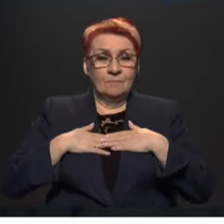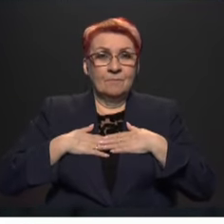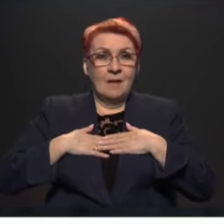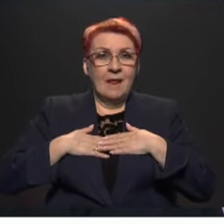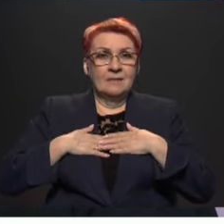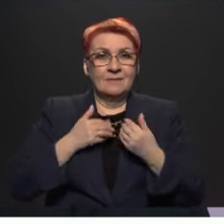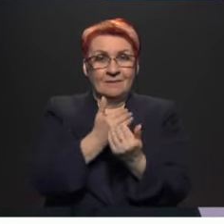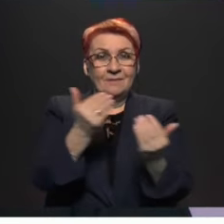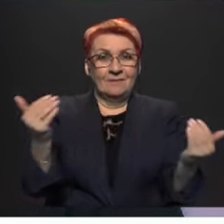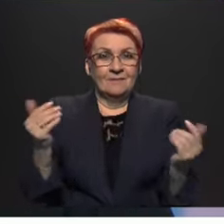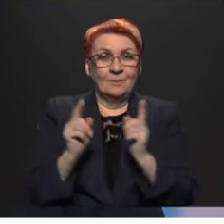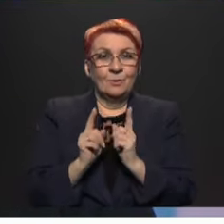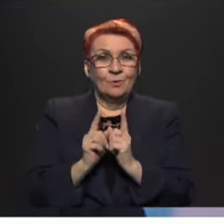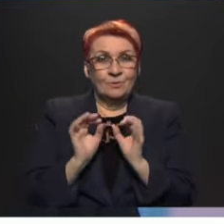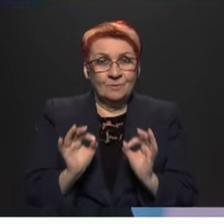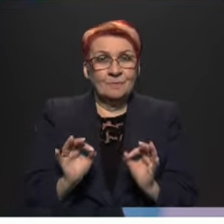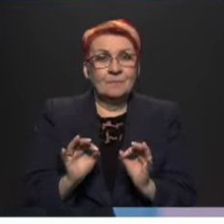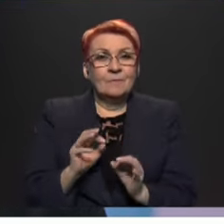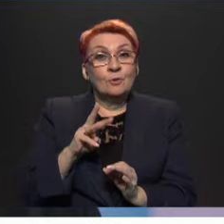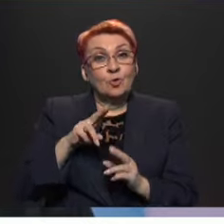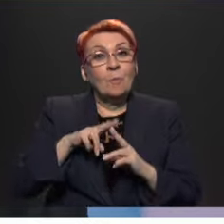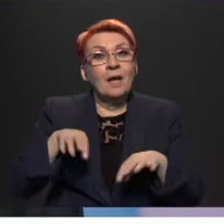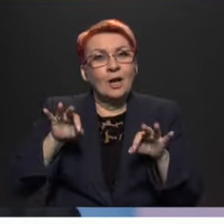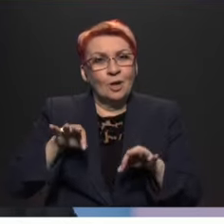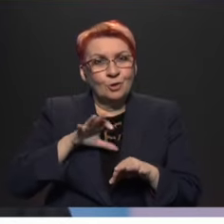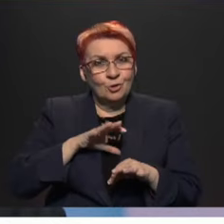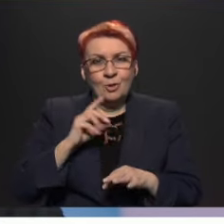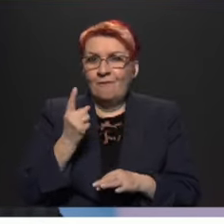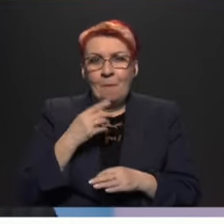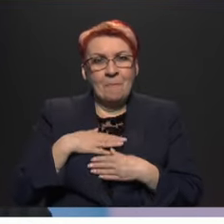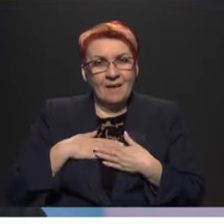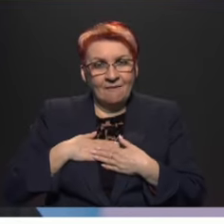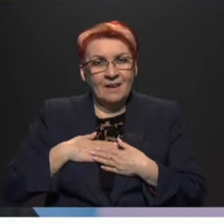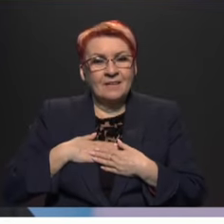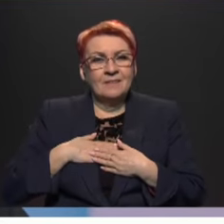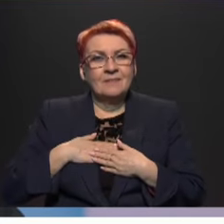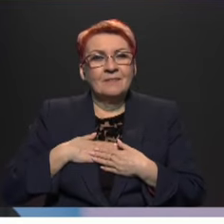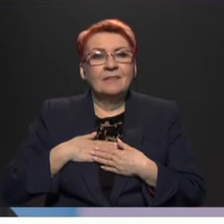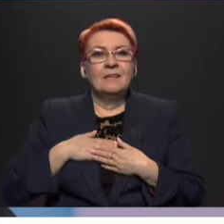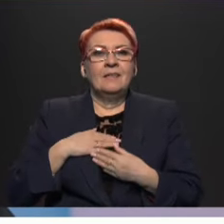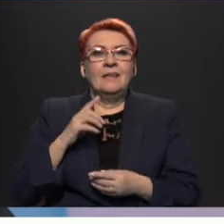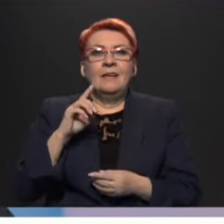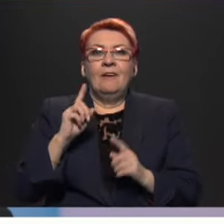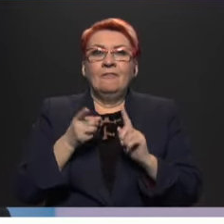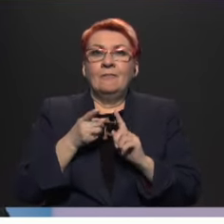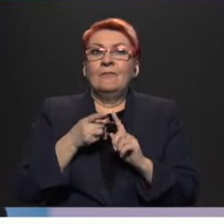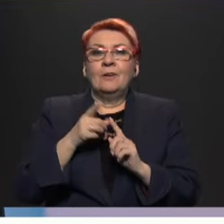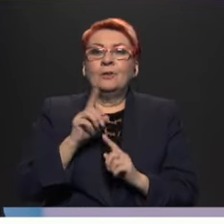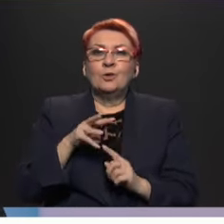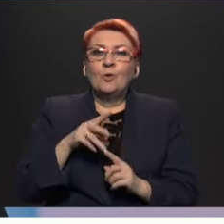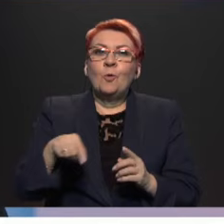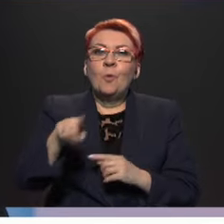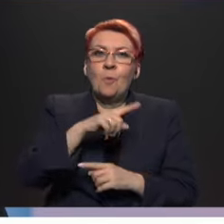том, что мы крещены, во-первых, и, во-вторых, что мы являемся